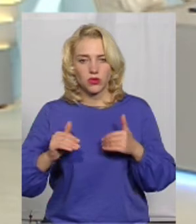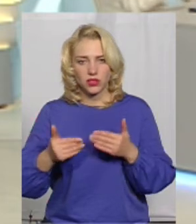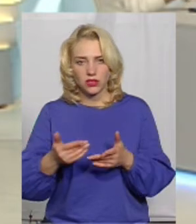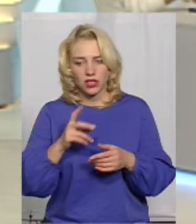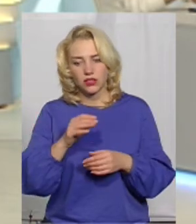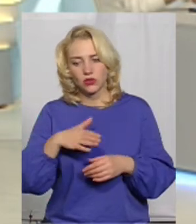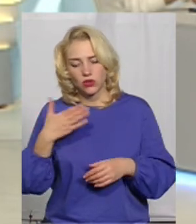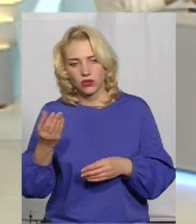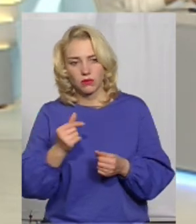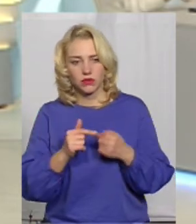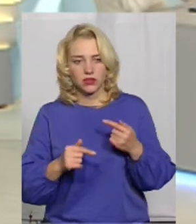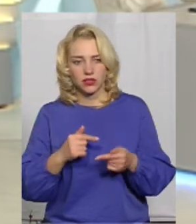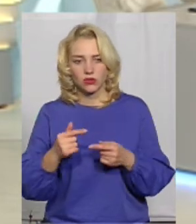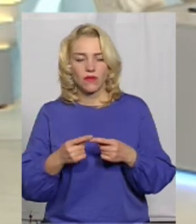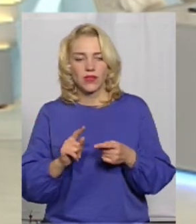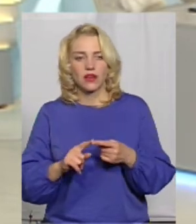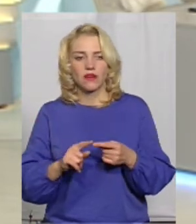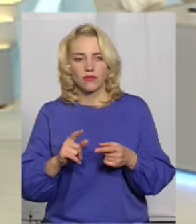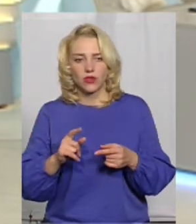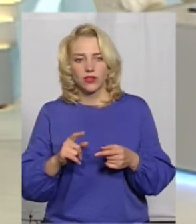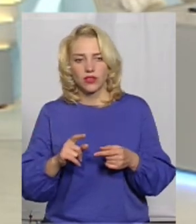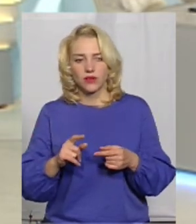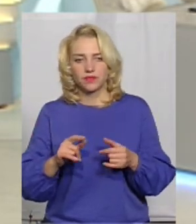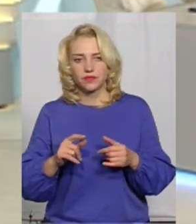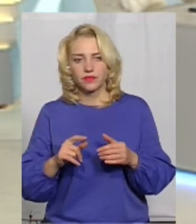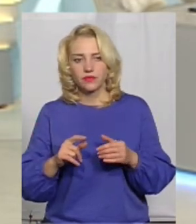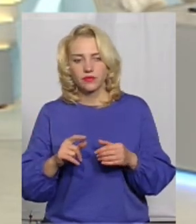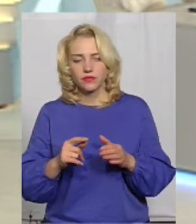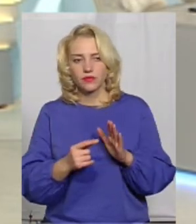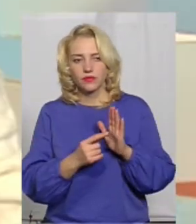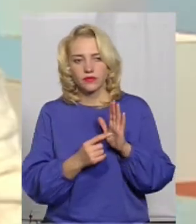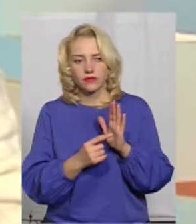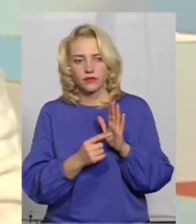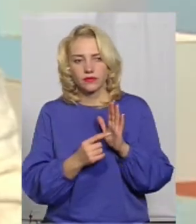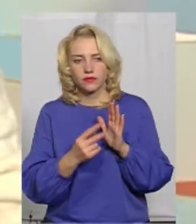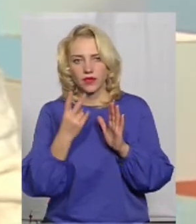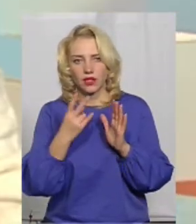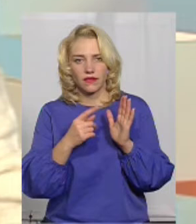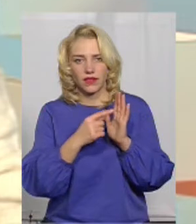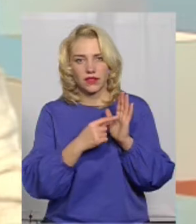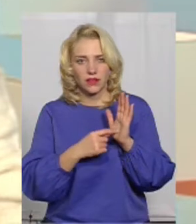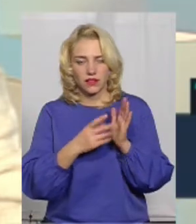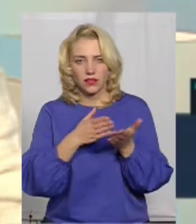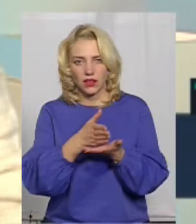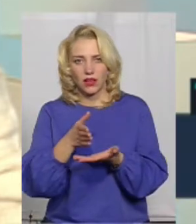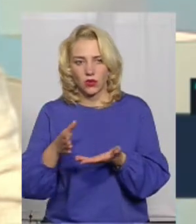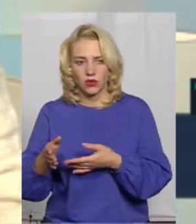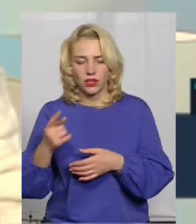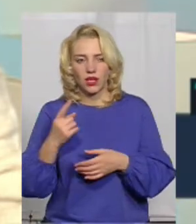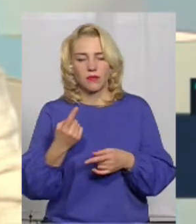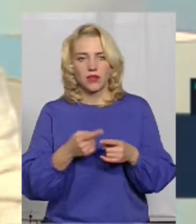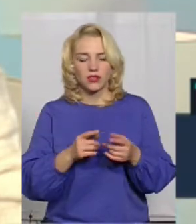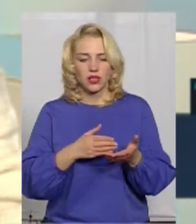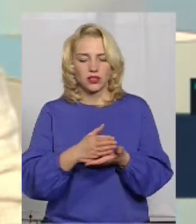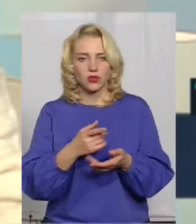пропозиції зі сторони бізнесу, то вони поділяються в нашому напрямку на дві реально категорії. Перша категорія – це набір